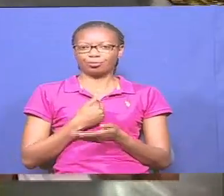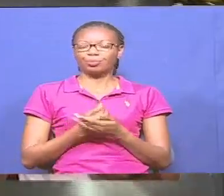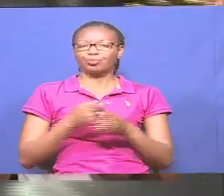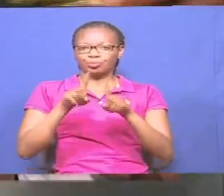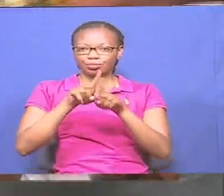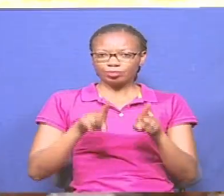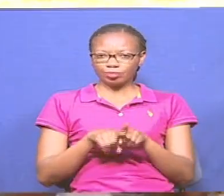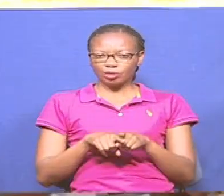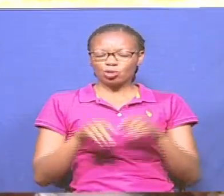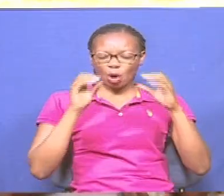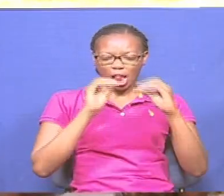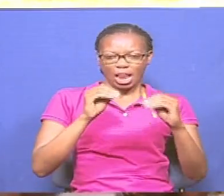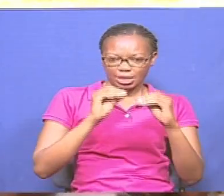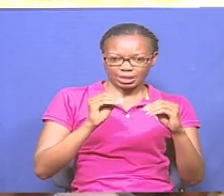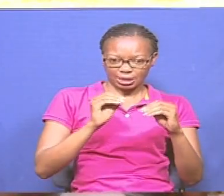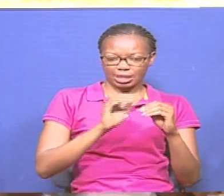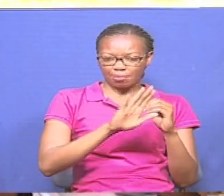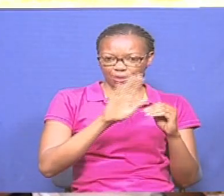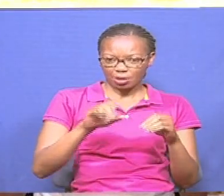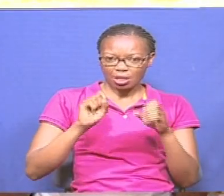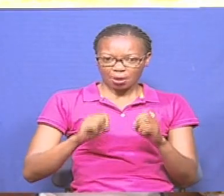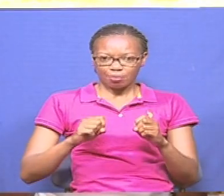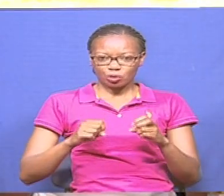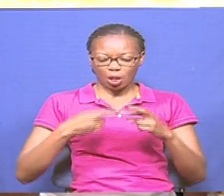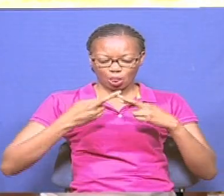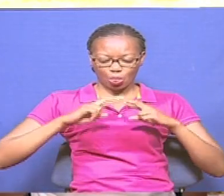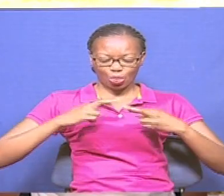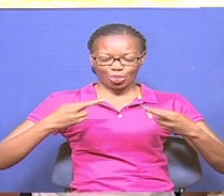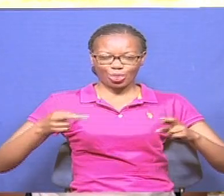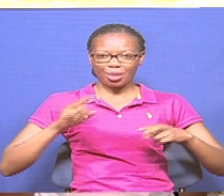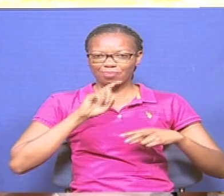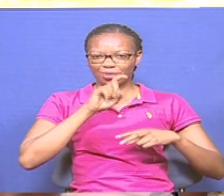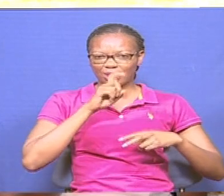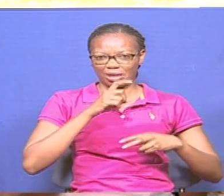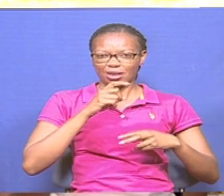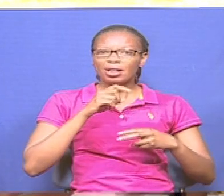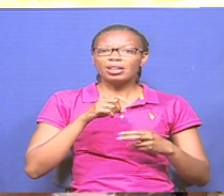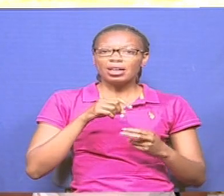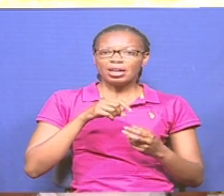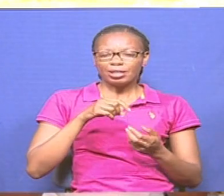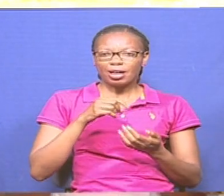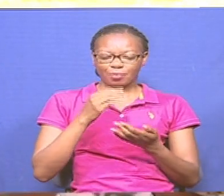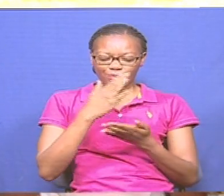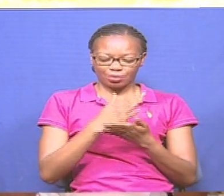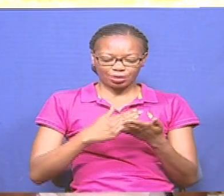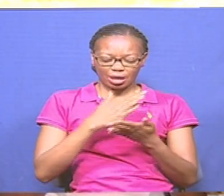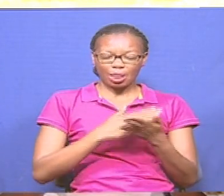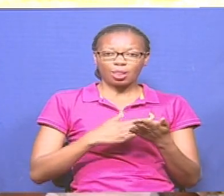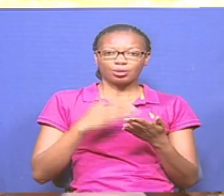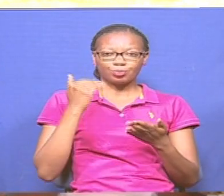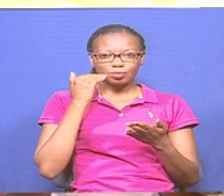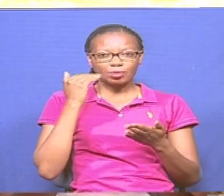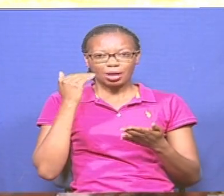Si hayo tu, pia tumewafunza vile wanaweza kutengeza sausages za kuku na kitu tunaita